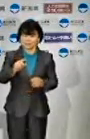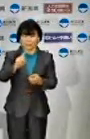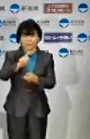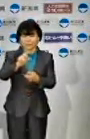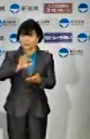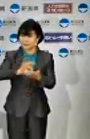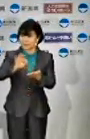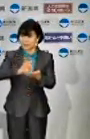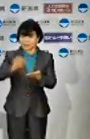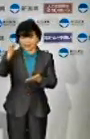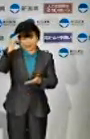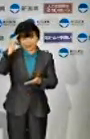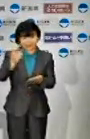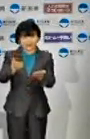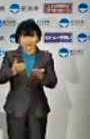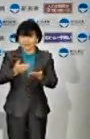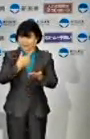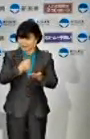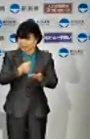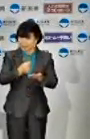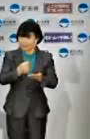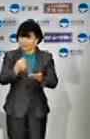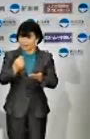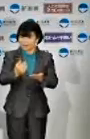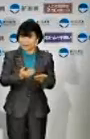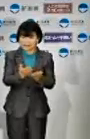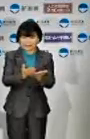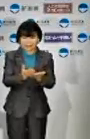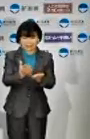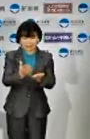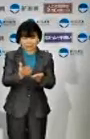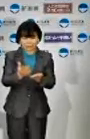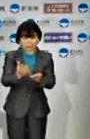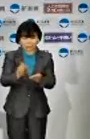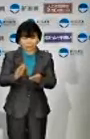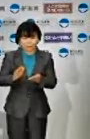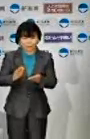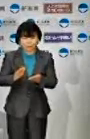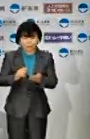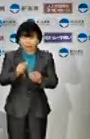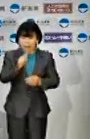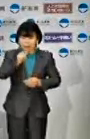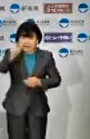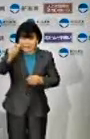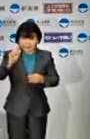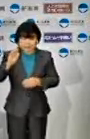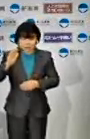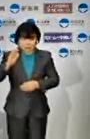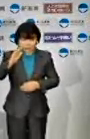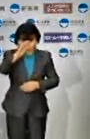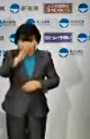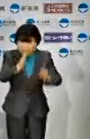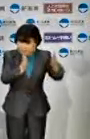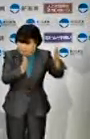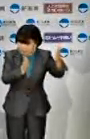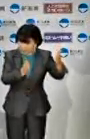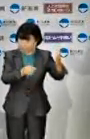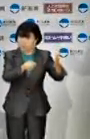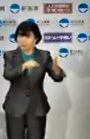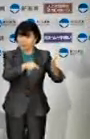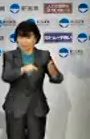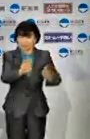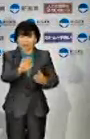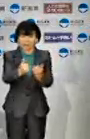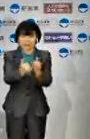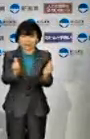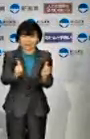えると思うんですが、 新潟の魅力の伸びしろ、 あ、発信の伸びしろ、それはそれでまだまだ、さっき申し上げたように